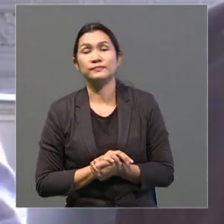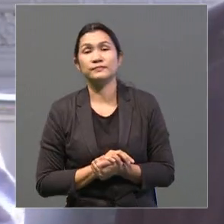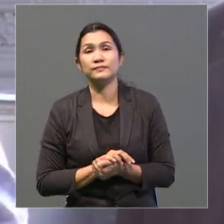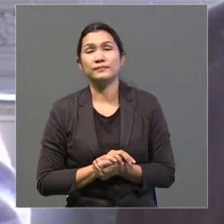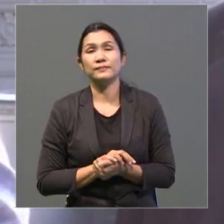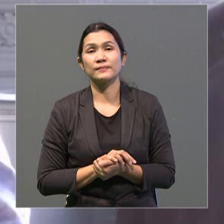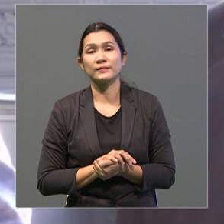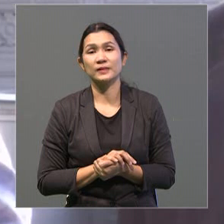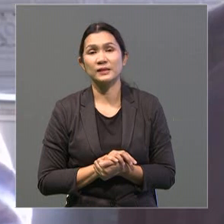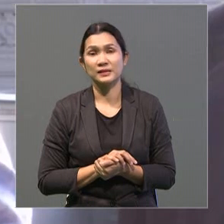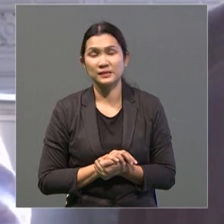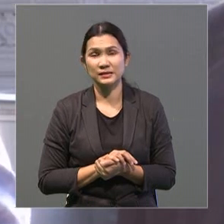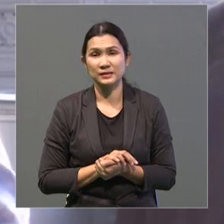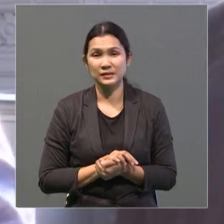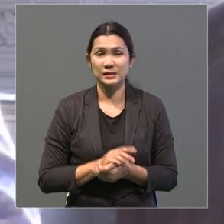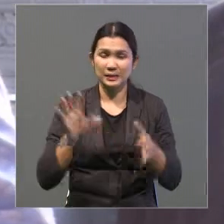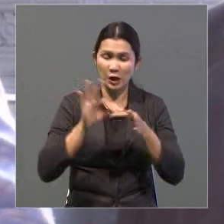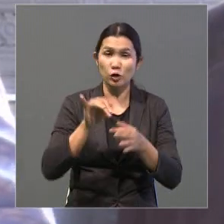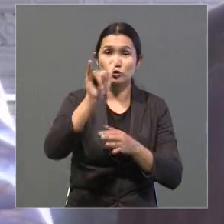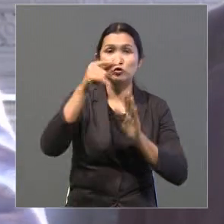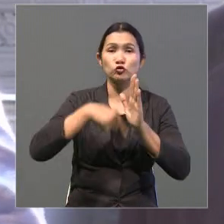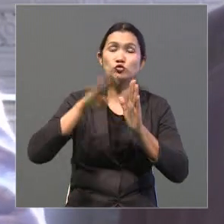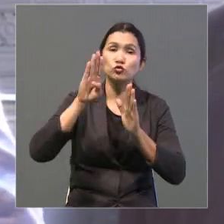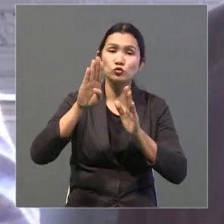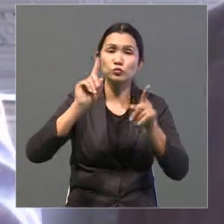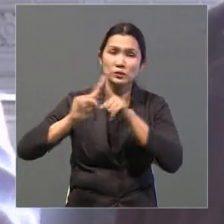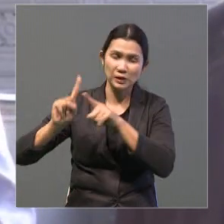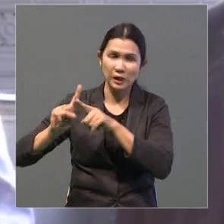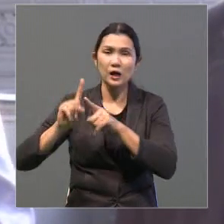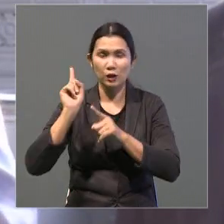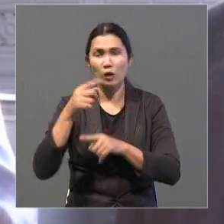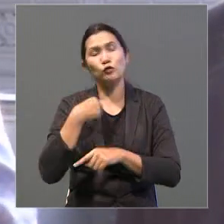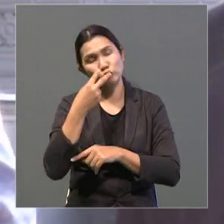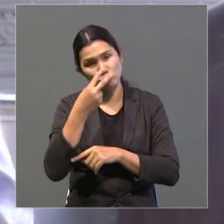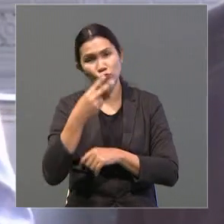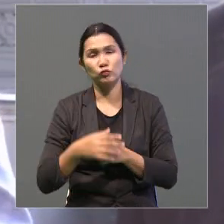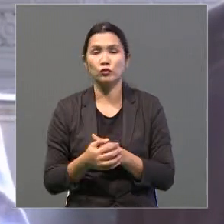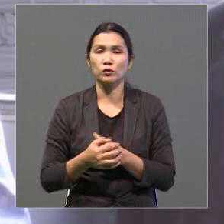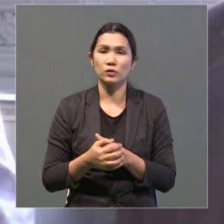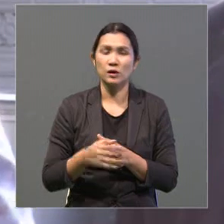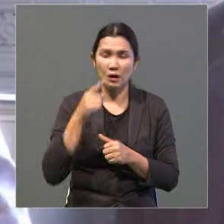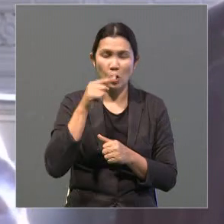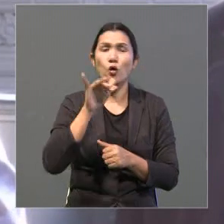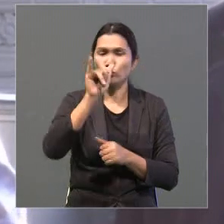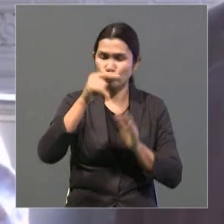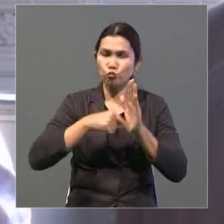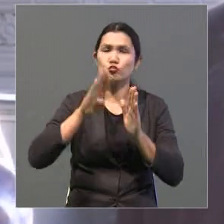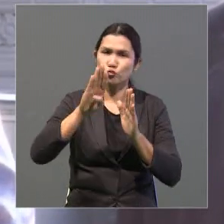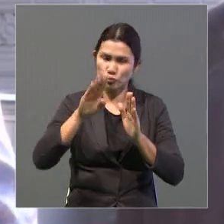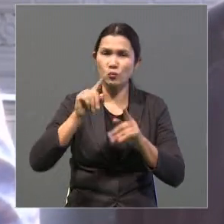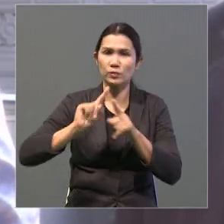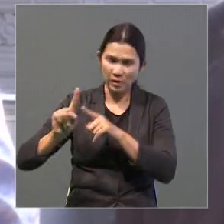แล้วเนี่ยกลไกการยุบสภาผมโดยส่วนตัวผมมองว่าคงหลังจากนั้นนะครับแต่ว่ามีการยุบสภาอย่างแน่นอนนะครับเพรา